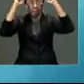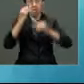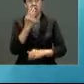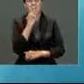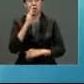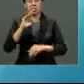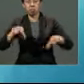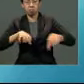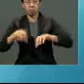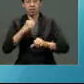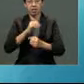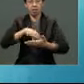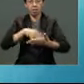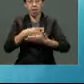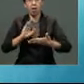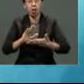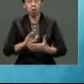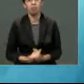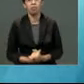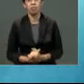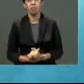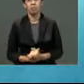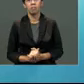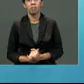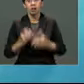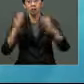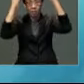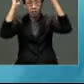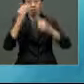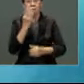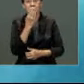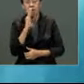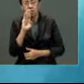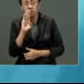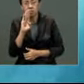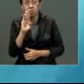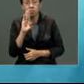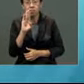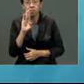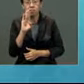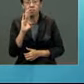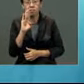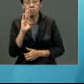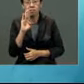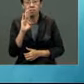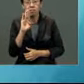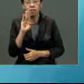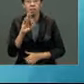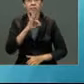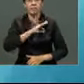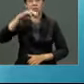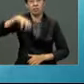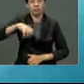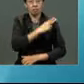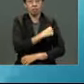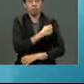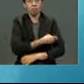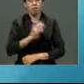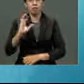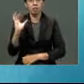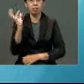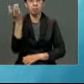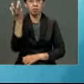นะครับกับความเข้าใจในเรื่องของการเป็นสมาชิกขององค์การอนามัยโลกบ